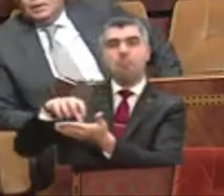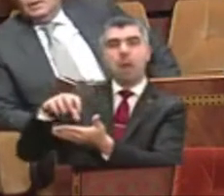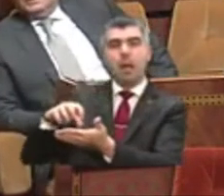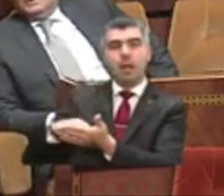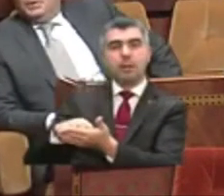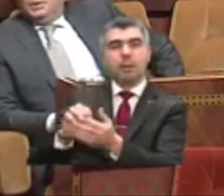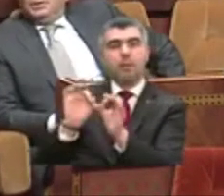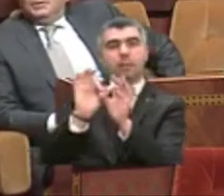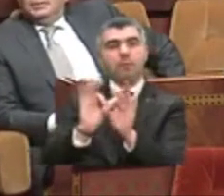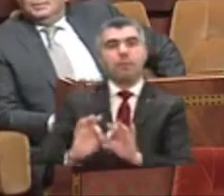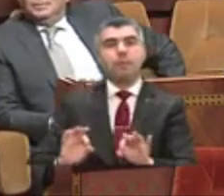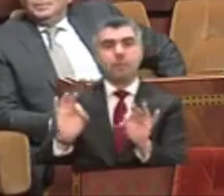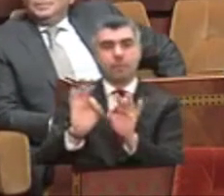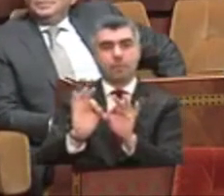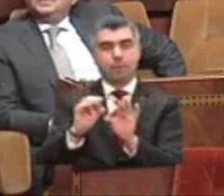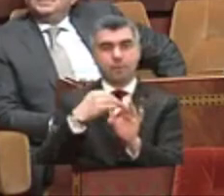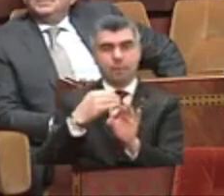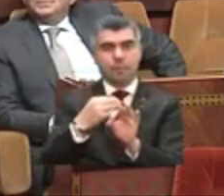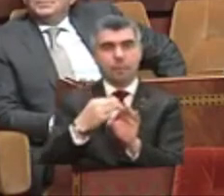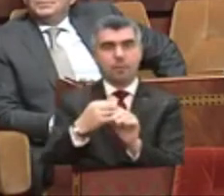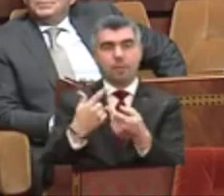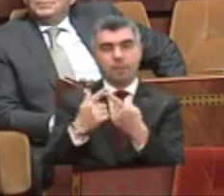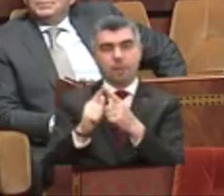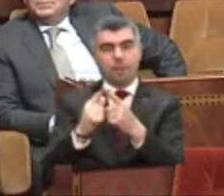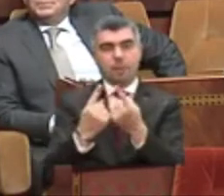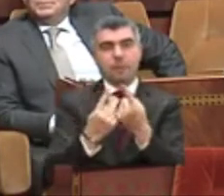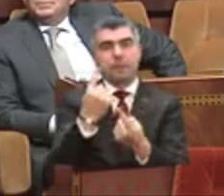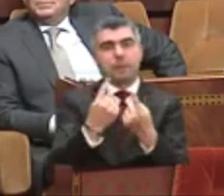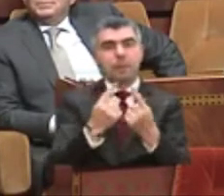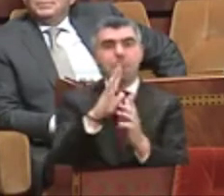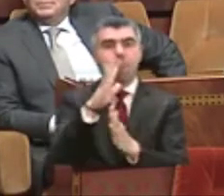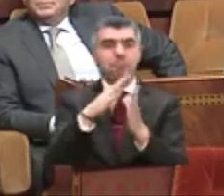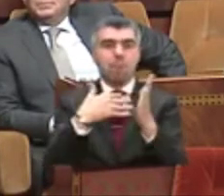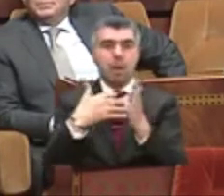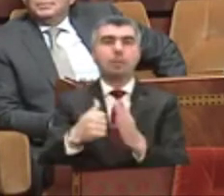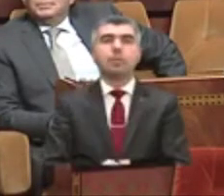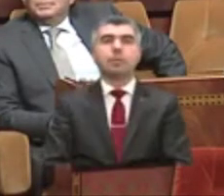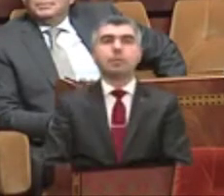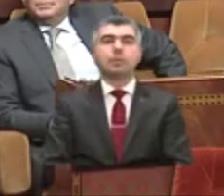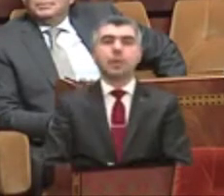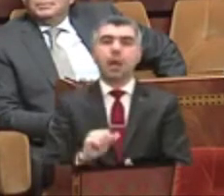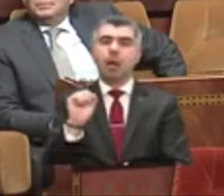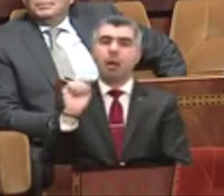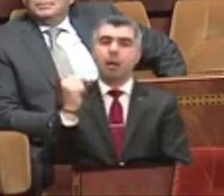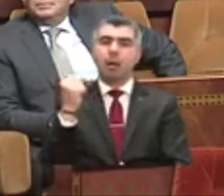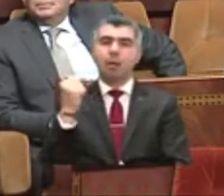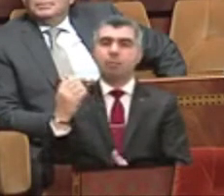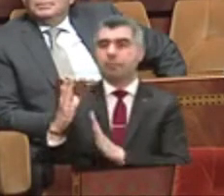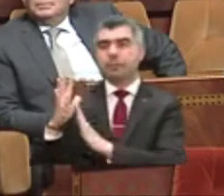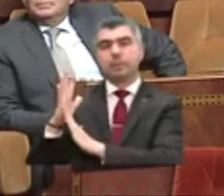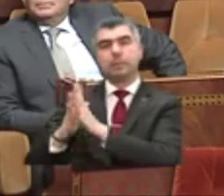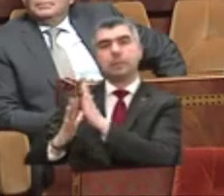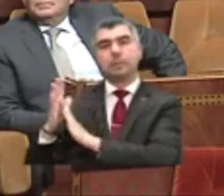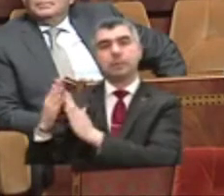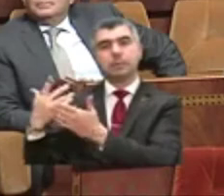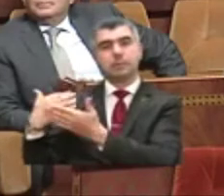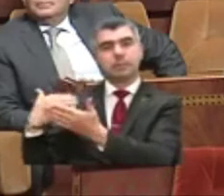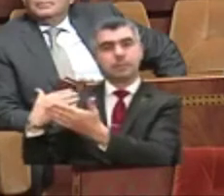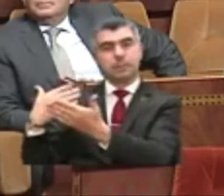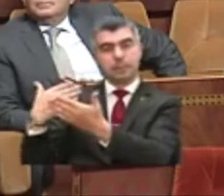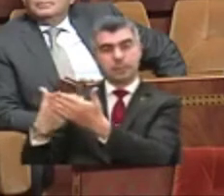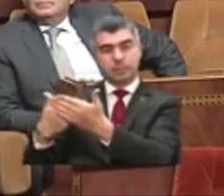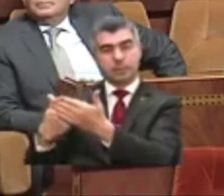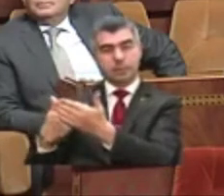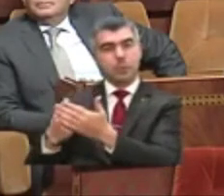هي في أمس الحاجة لمثل هذه البرامج، خاصة في السنوات الأخيرة. صحيح أن في السنوات